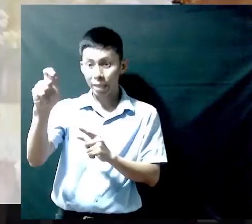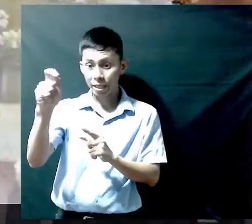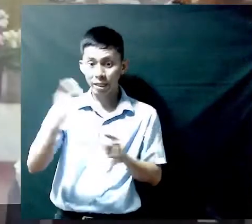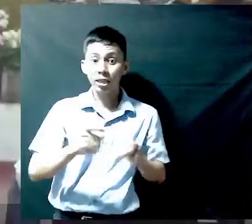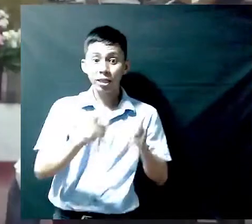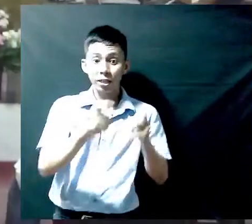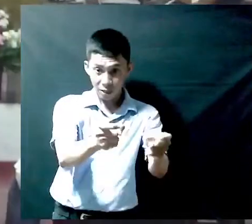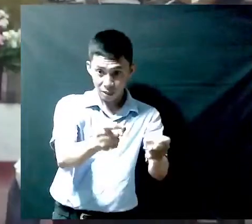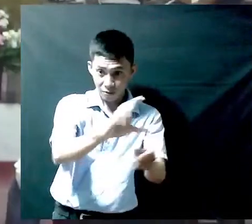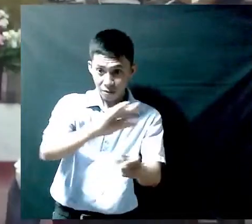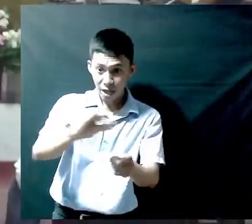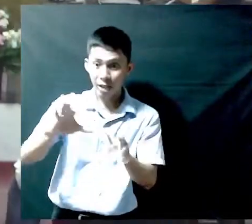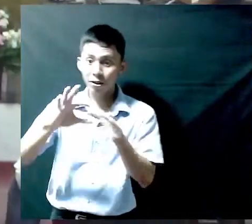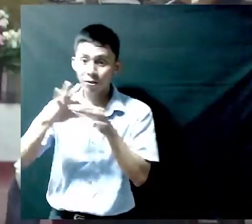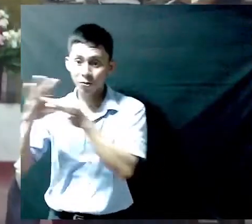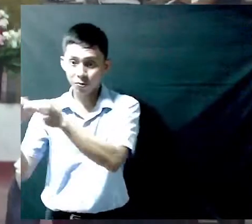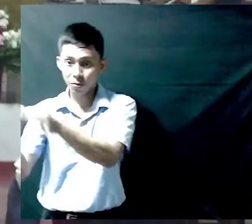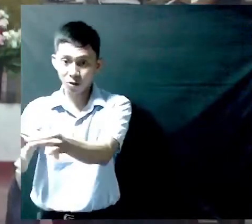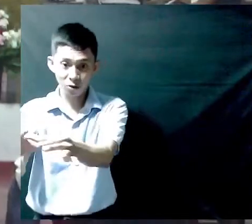hindi niya pag-aari.